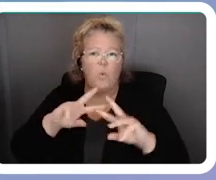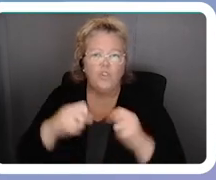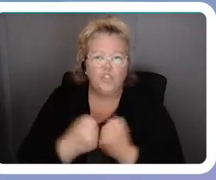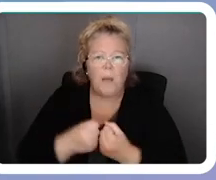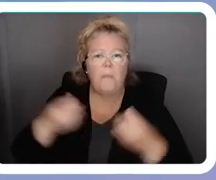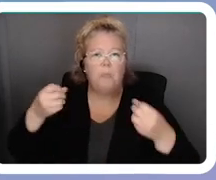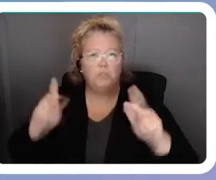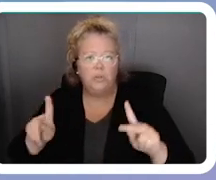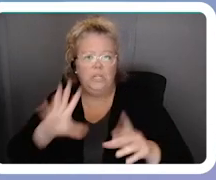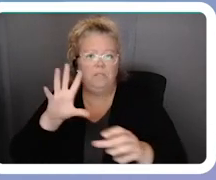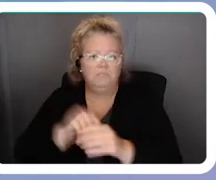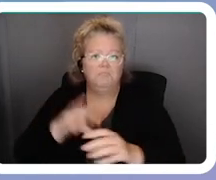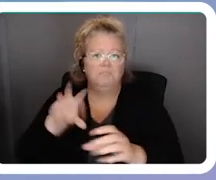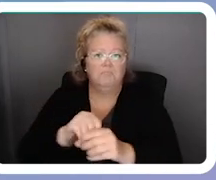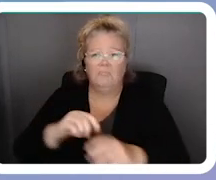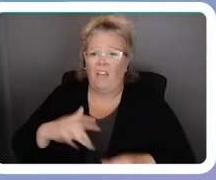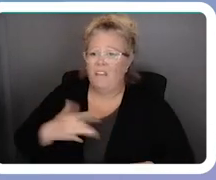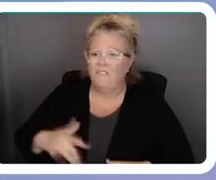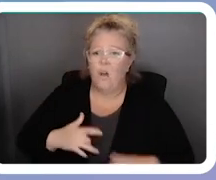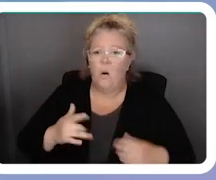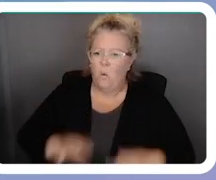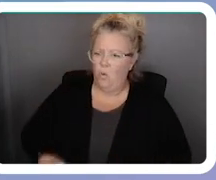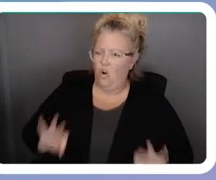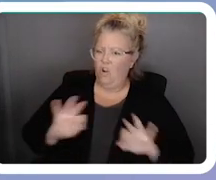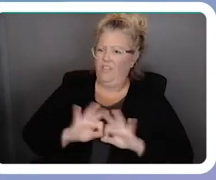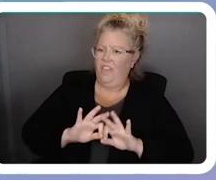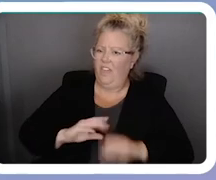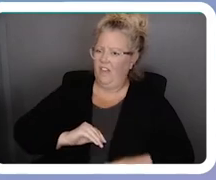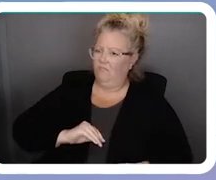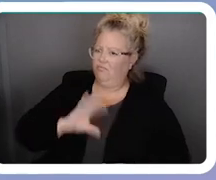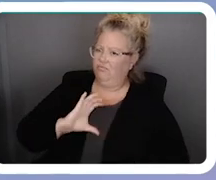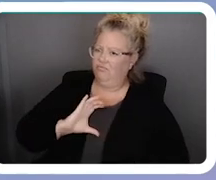γίνω απάσατο. Ένιωθα πρώτη φορά που